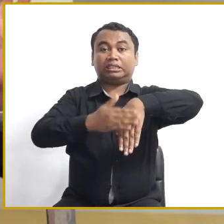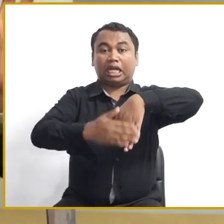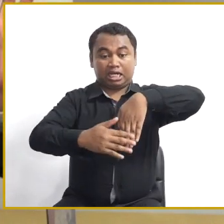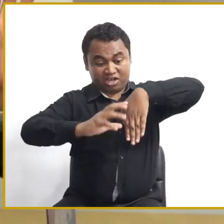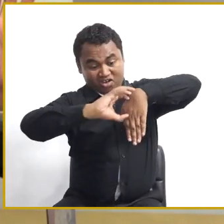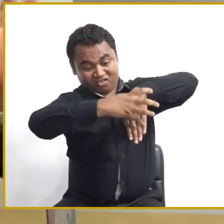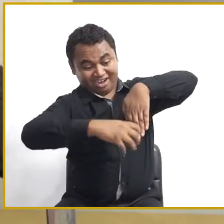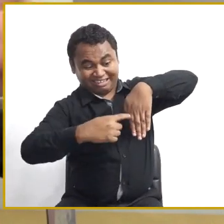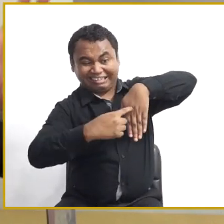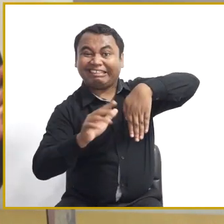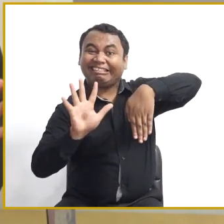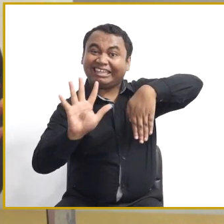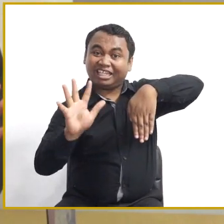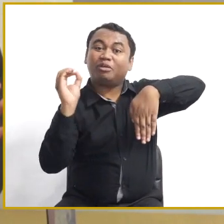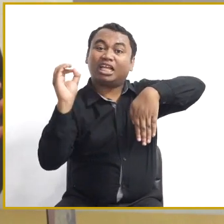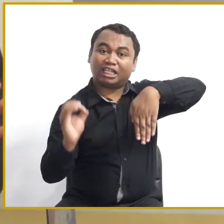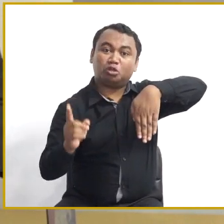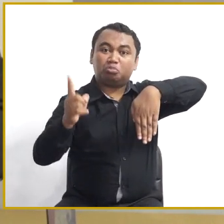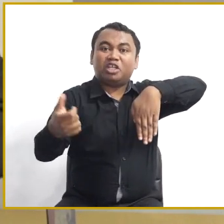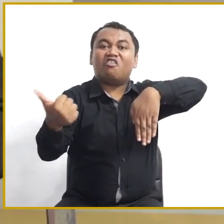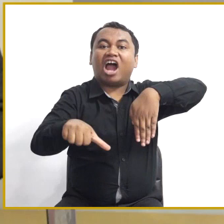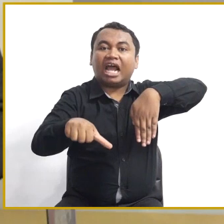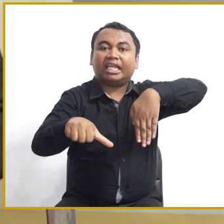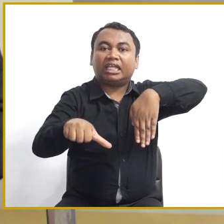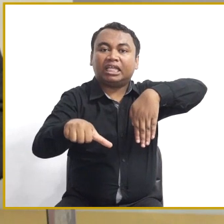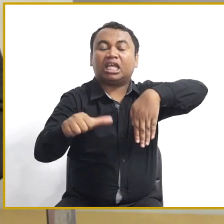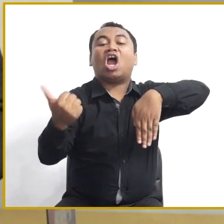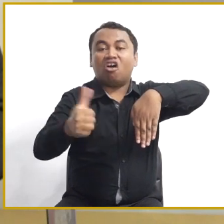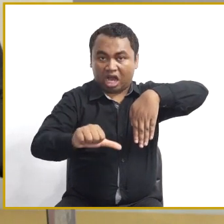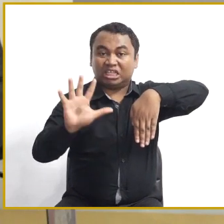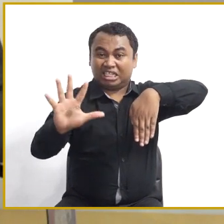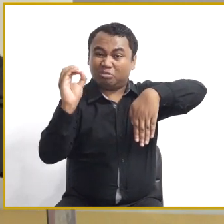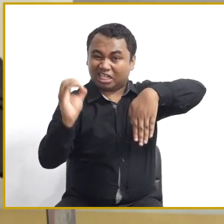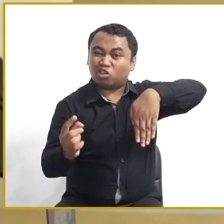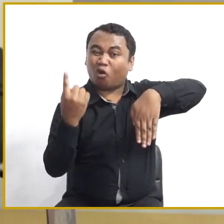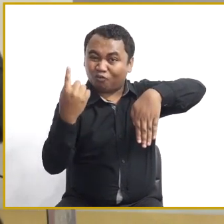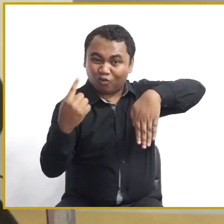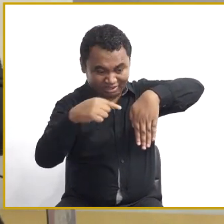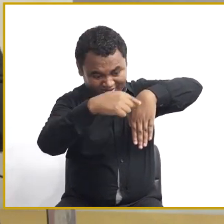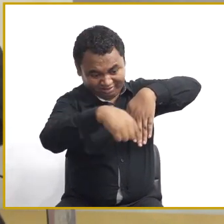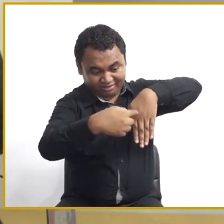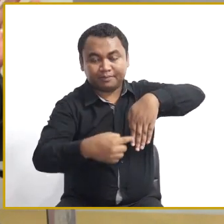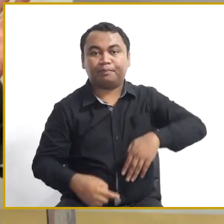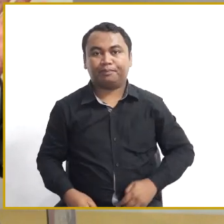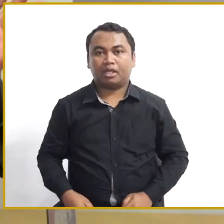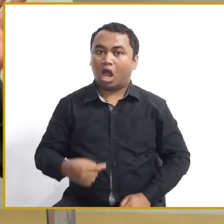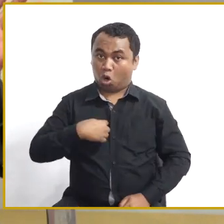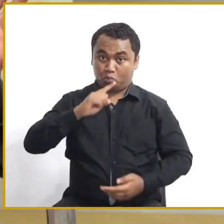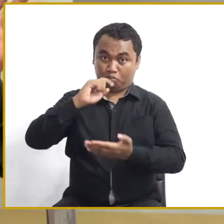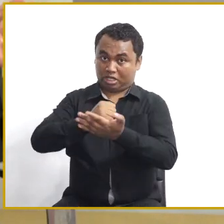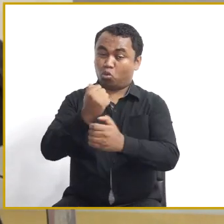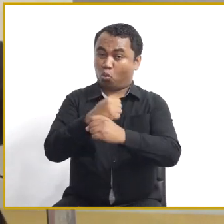vary eto Madagasikara. Raha vary zany resahana. Za manokana aloha ny isan'ny ministra dia tsy mihoatra ny